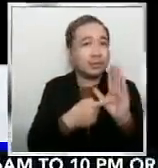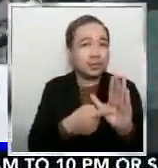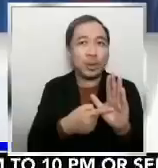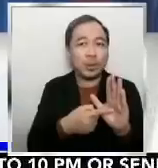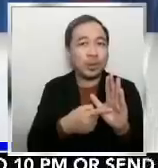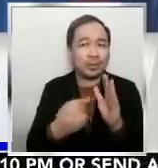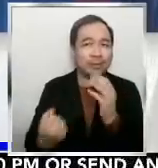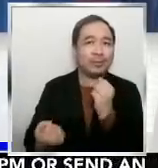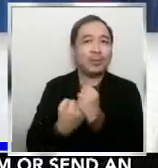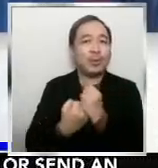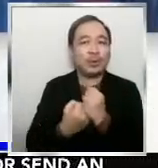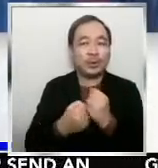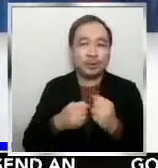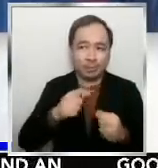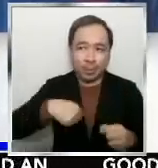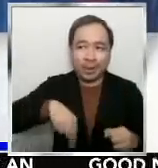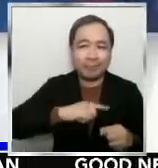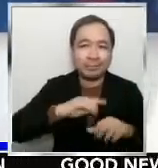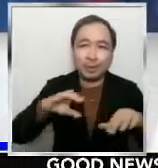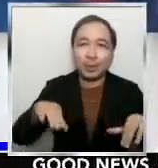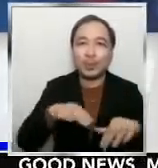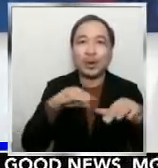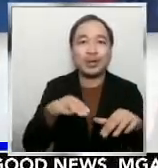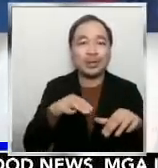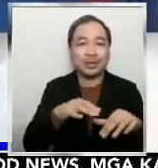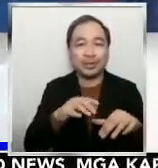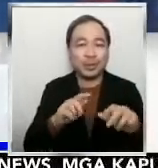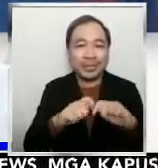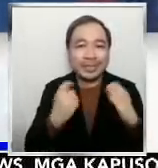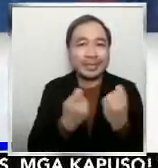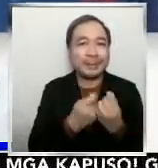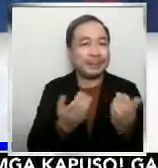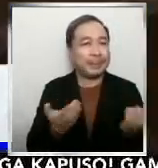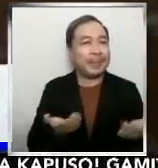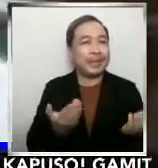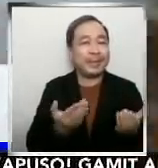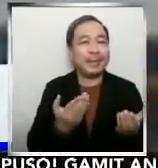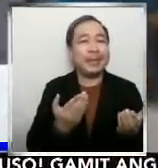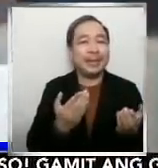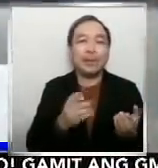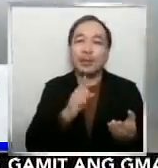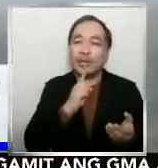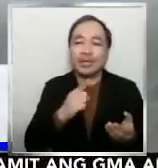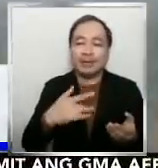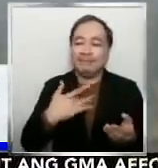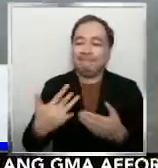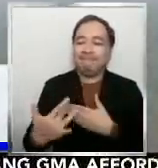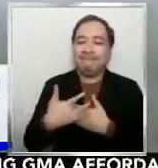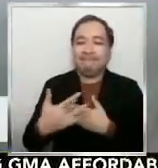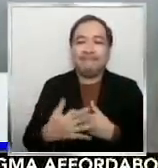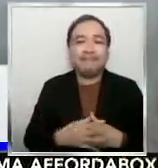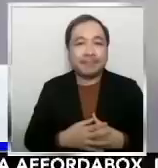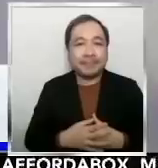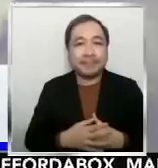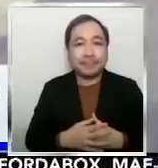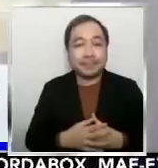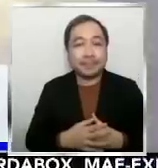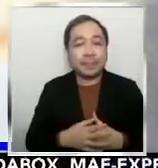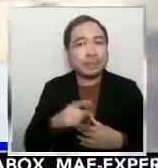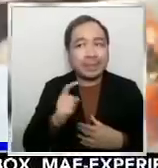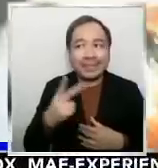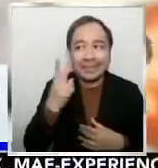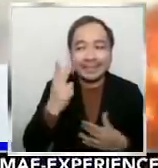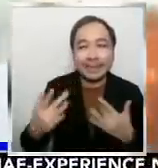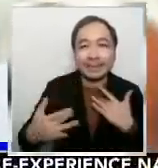namin ng buong team ng Voltes 5, syempre, nakakataba ng puso, no? Dapat daw abangan ang Voltes 5